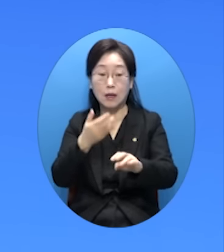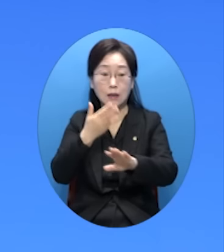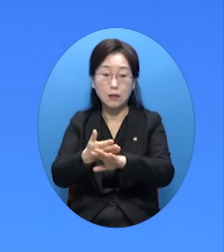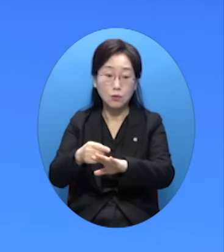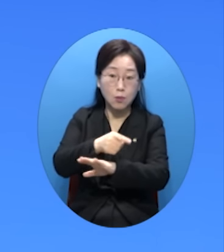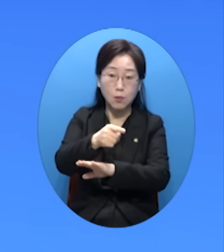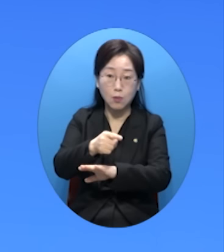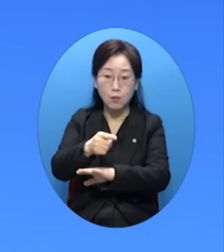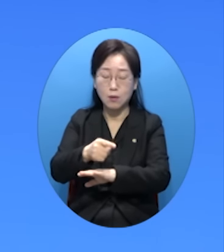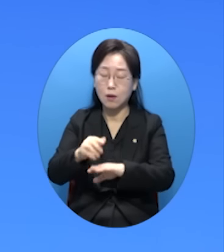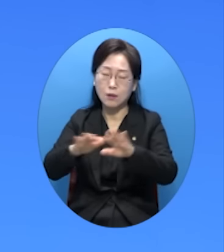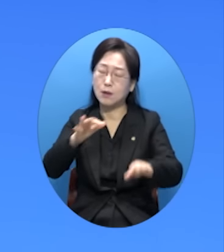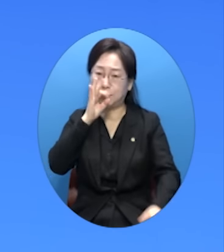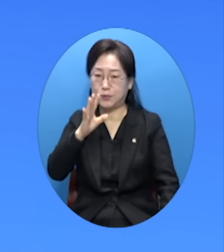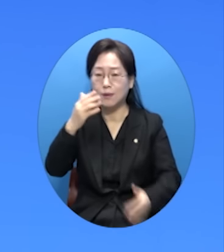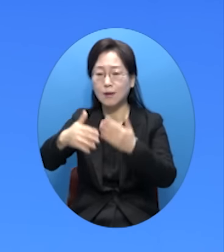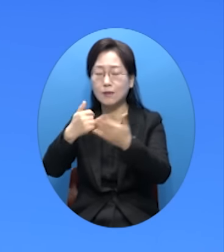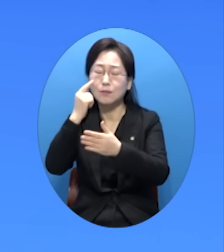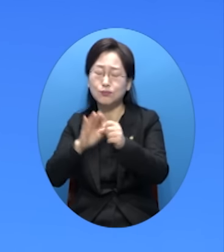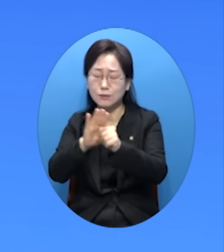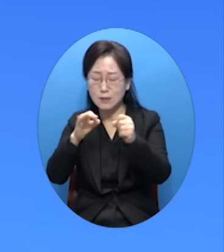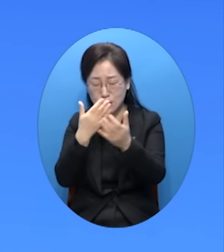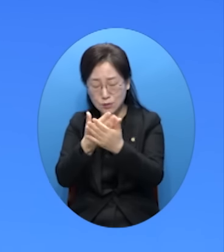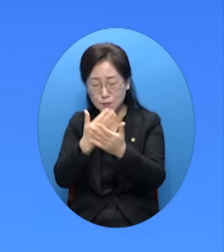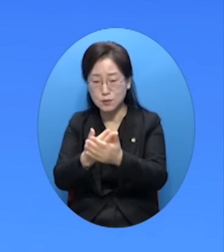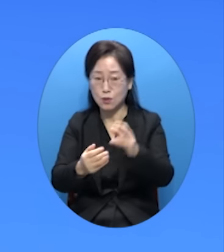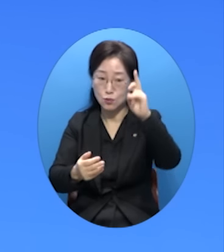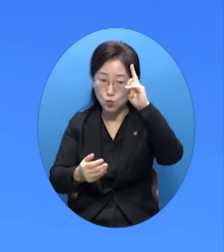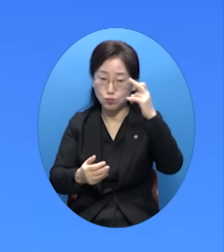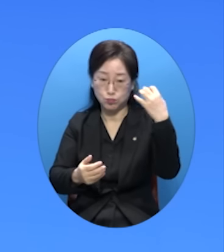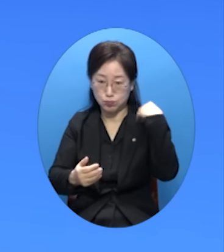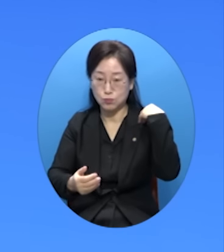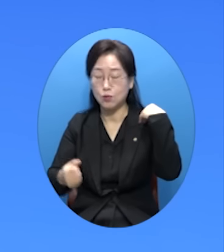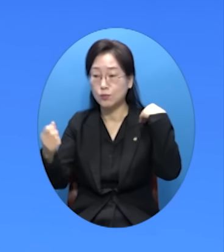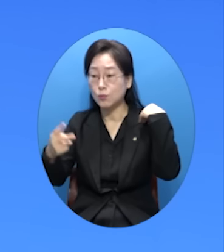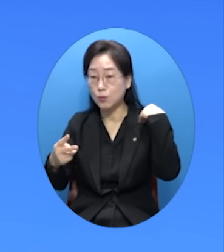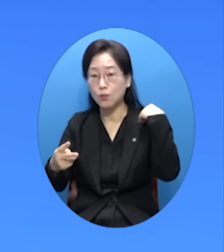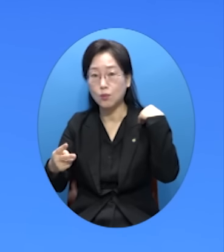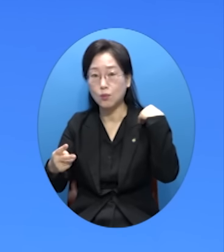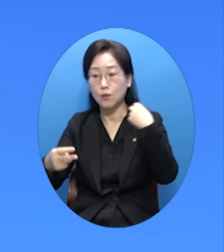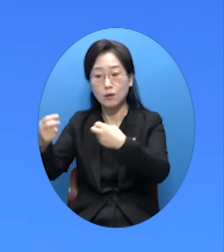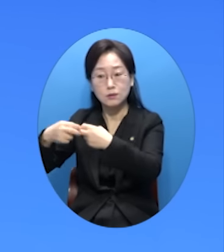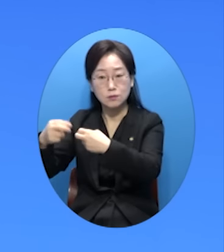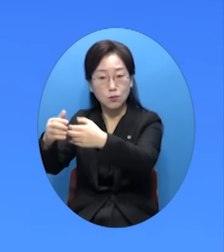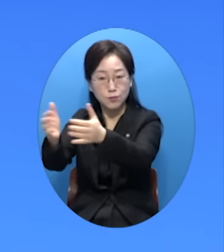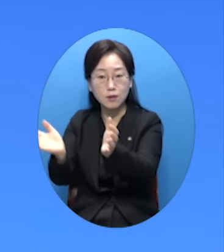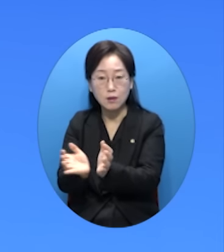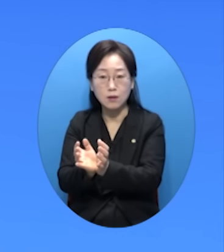해결할 수 없습니다. 하나님 긍휼히 여겨주셔서 정부 측에서나 또 의료계에서나